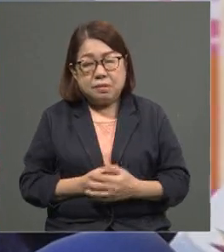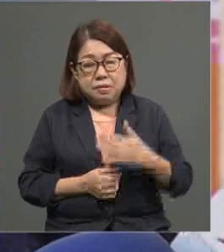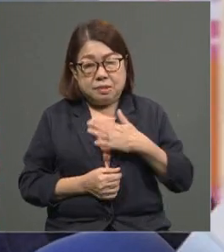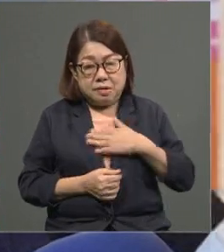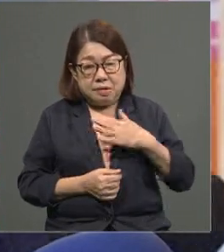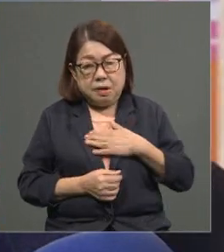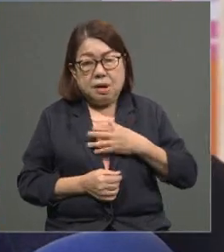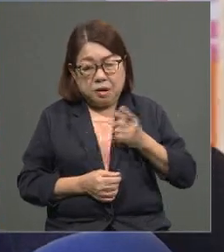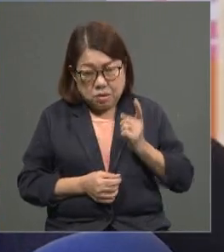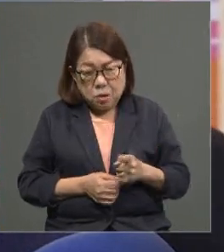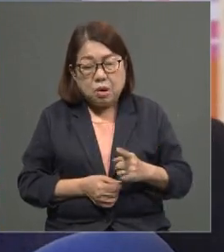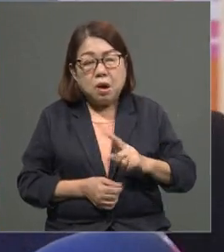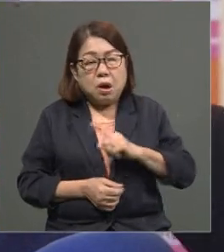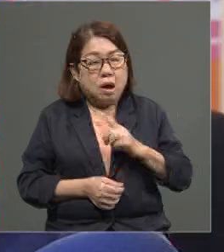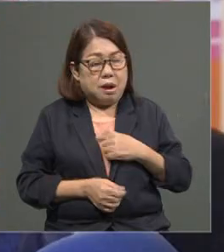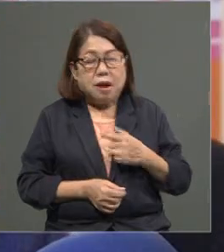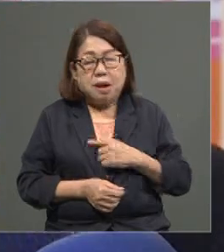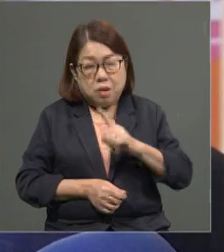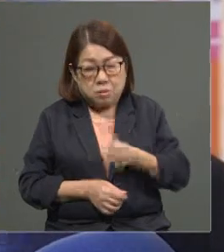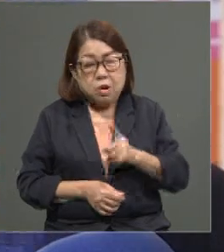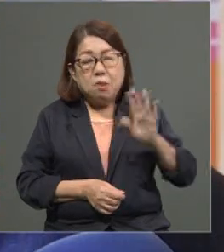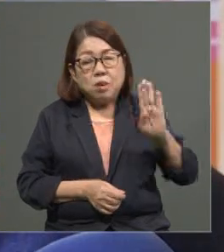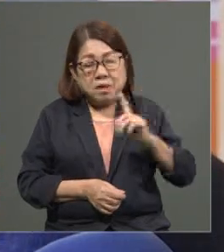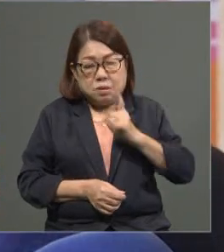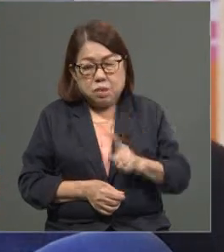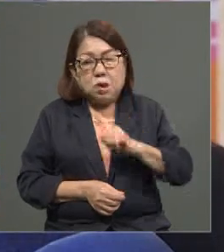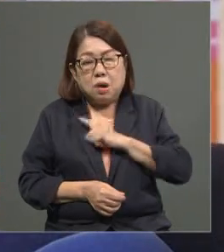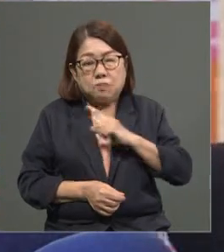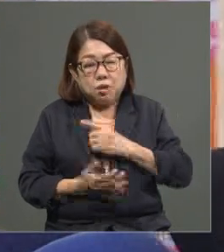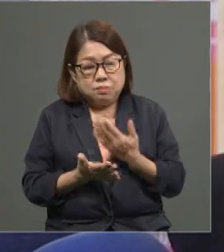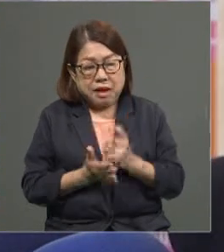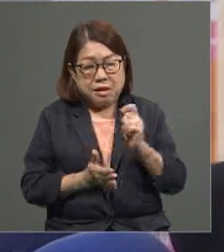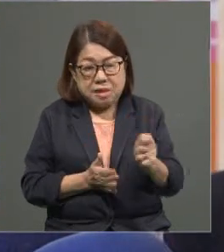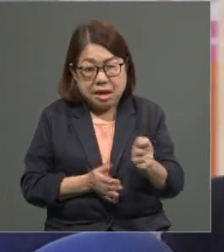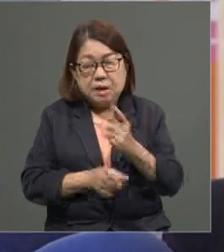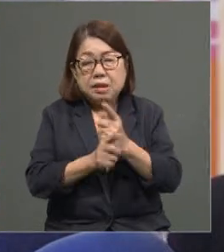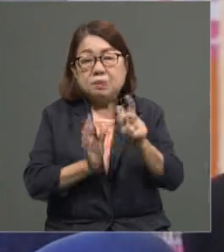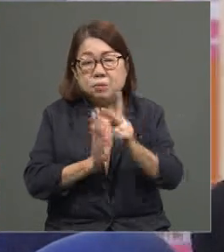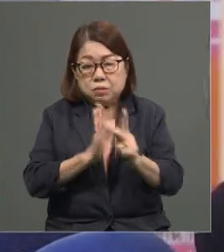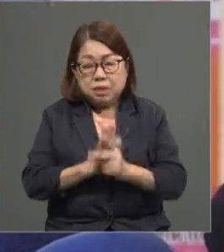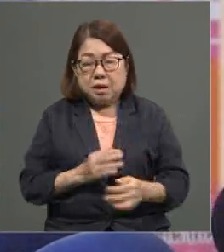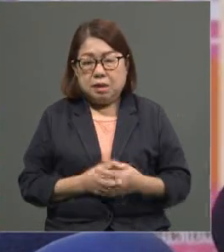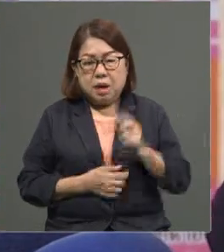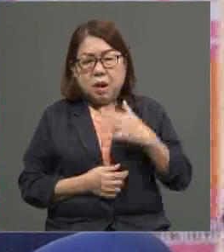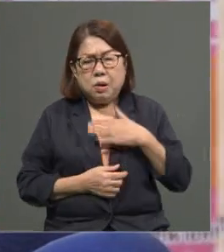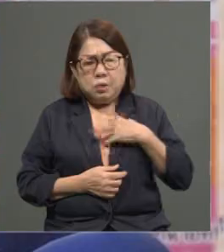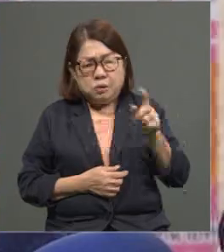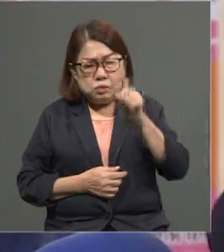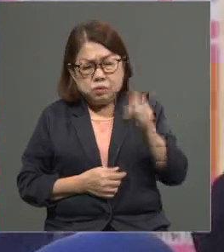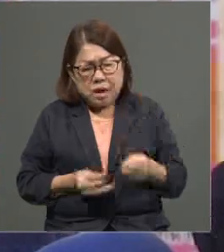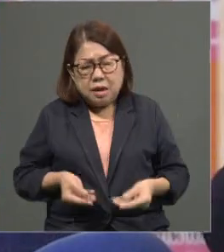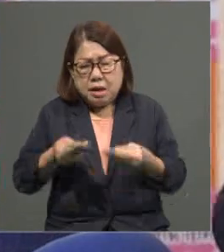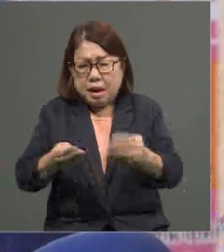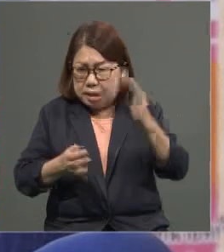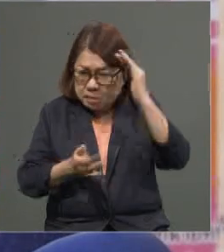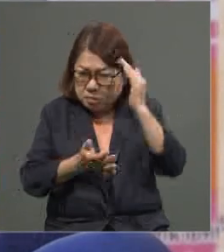ต้องรับผิดชอบตามกฎหมายไว้แล้วผมมาสงสัยข้อนี้ว่าเขามีการยื่นให้ตำรวจดัดแปล